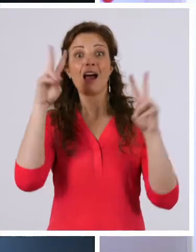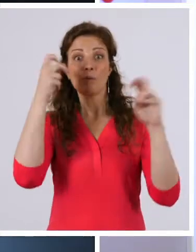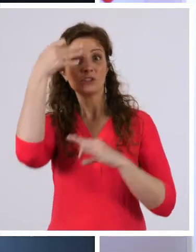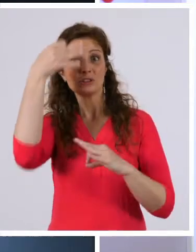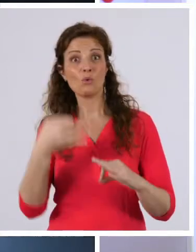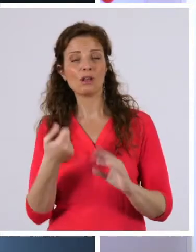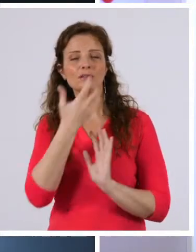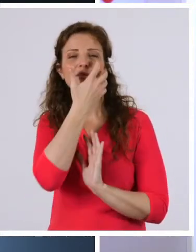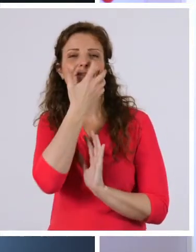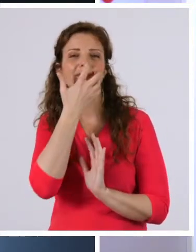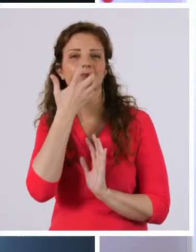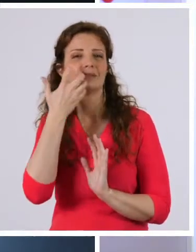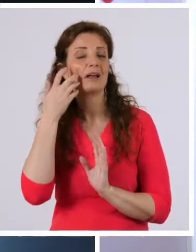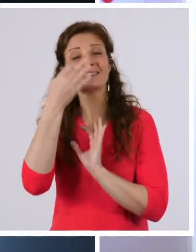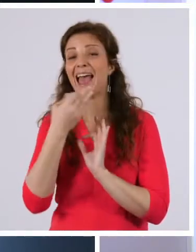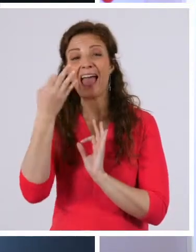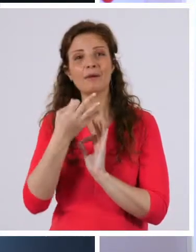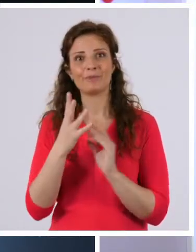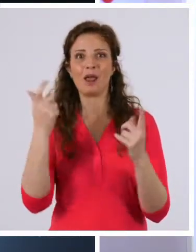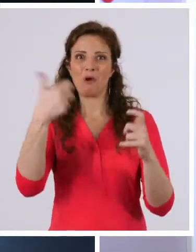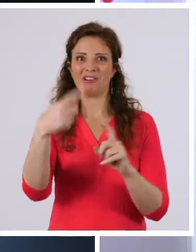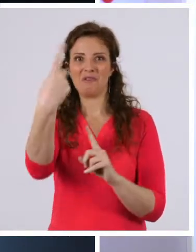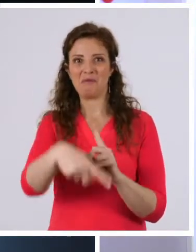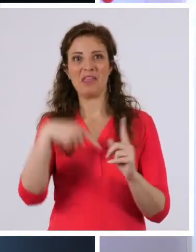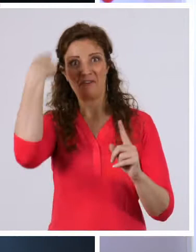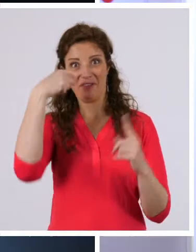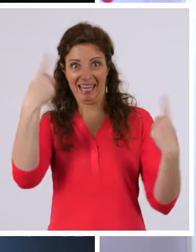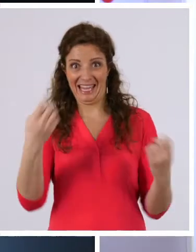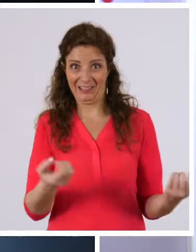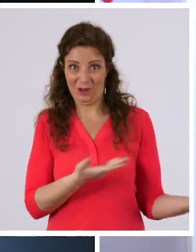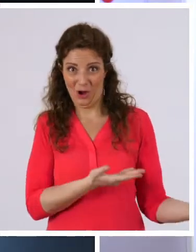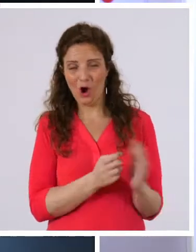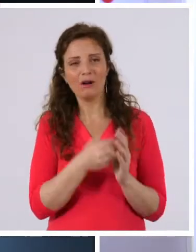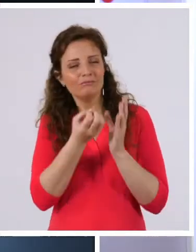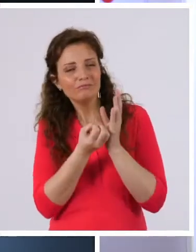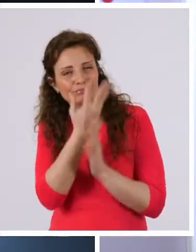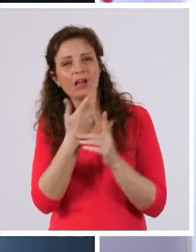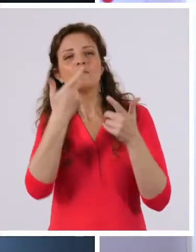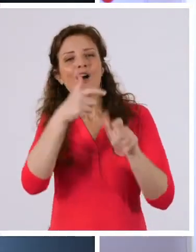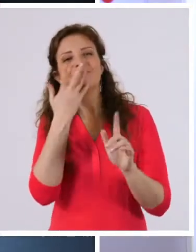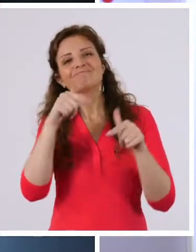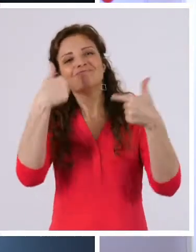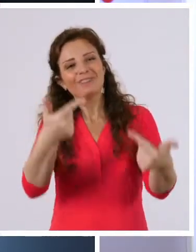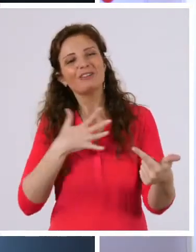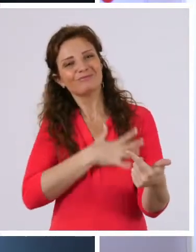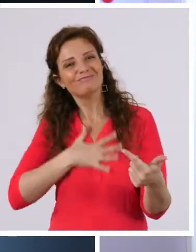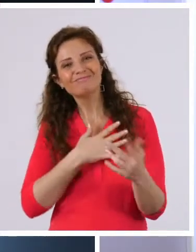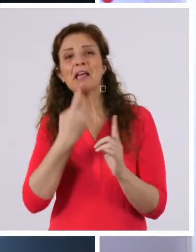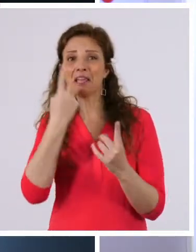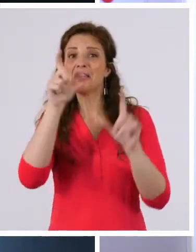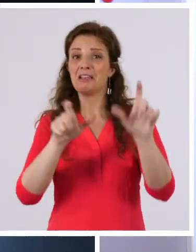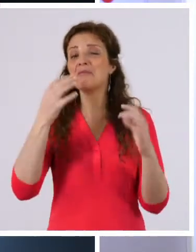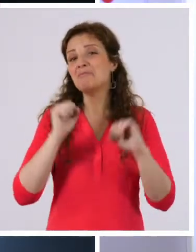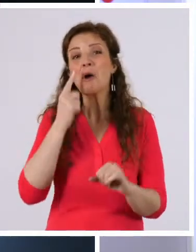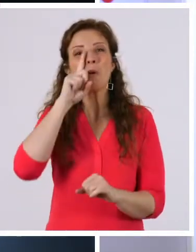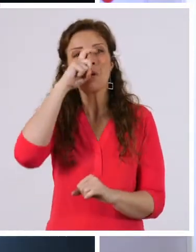temi della sicurezza ed è per questo che ha prodotto questo filmato con l'intenzione di fare anche cosa gradita a chi volesse